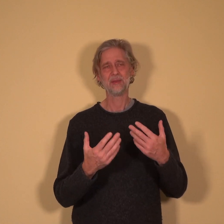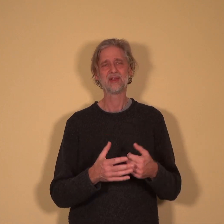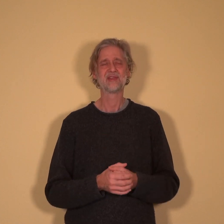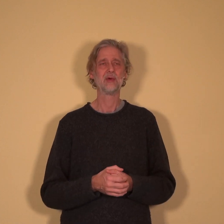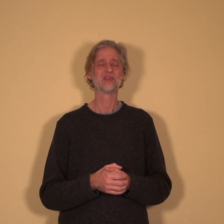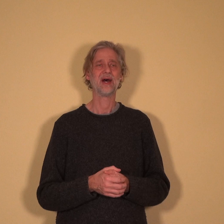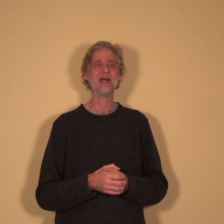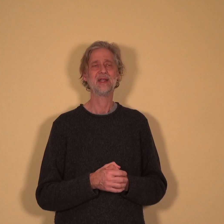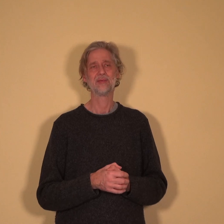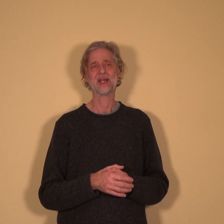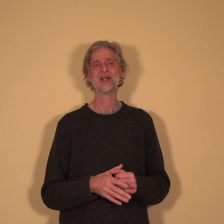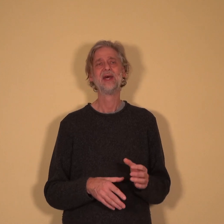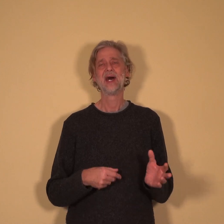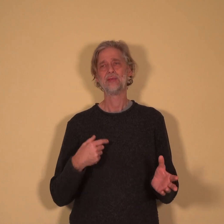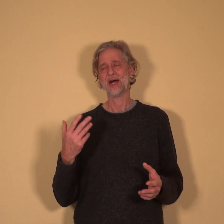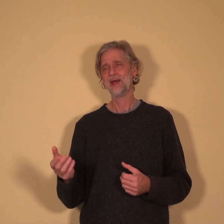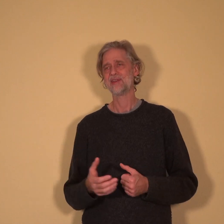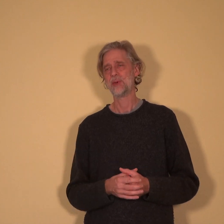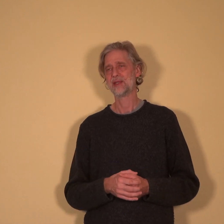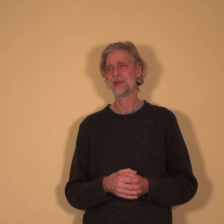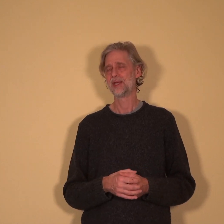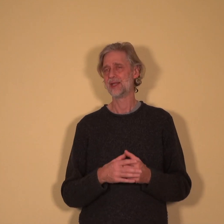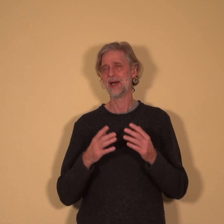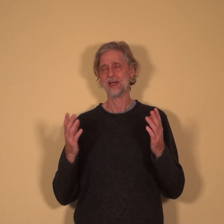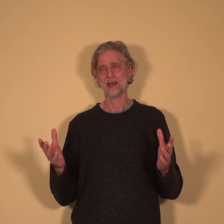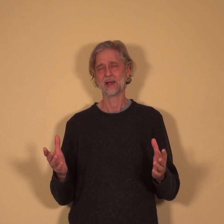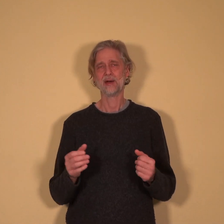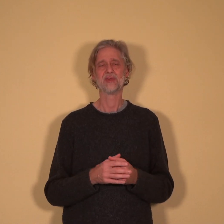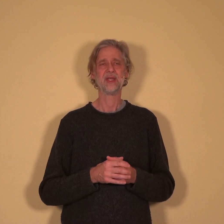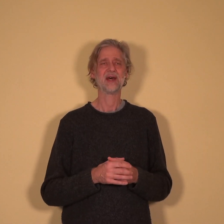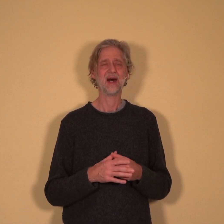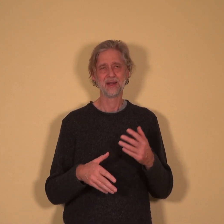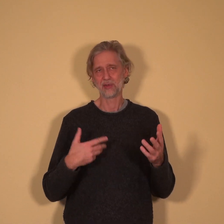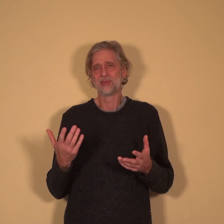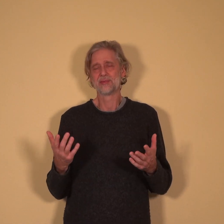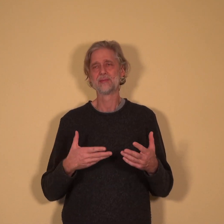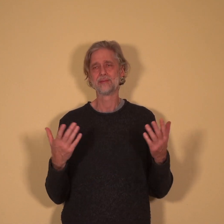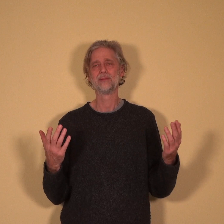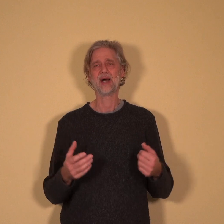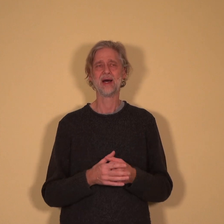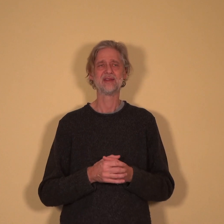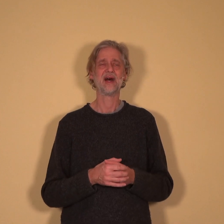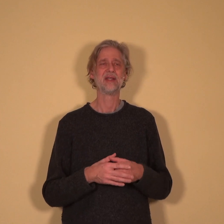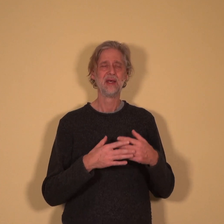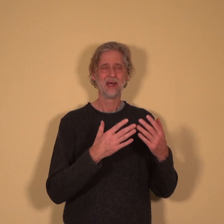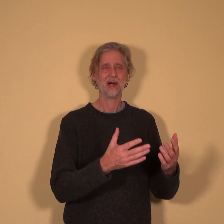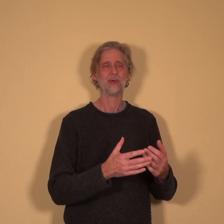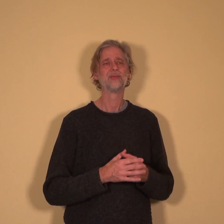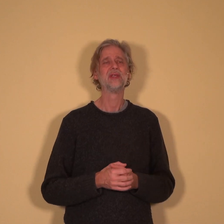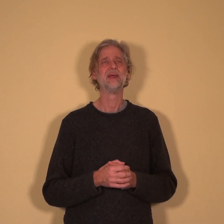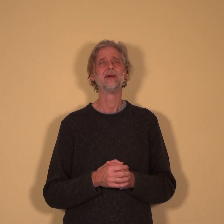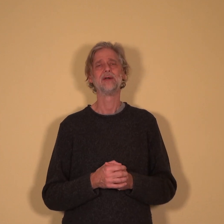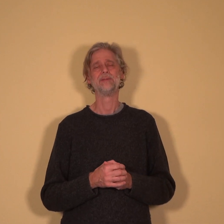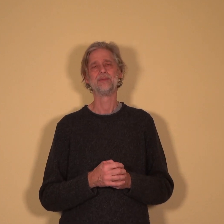Hauptverursacher, nämlich das CO2, entfernen. Auf andere Aspekte bin ich gar nicht eingegangen, auf das Methan, also aus Mangelanzahl,